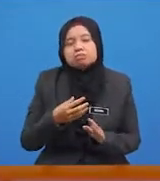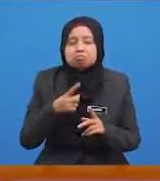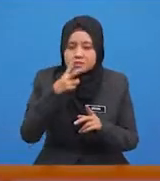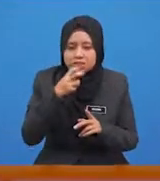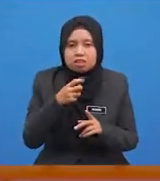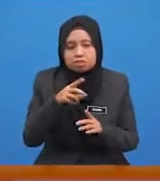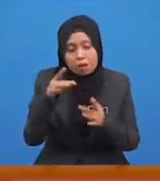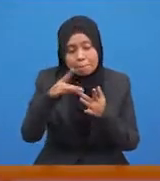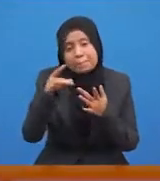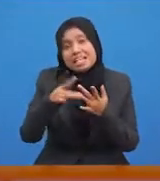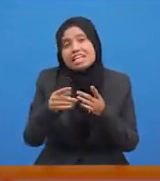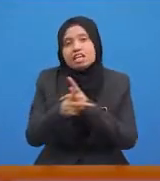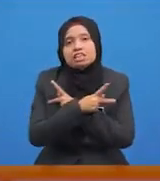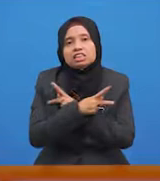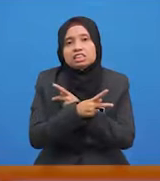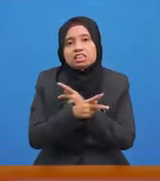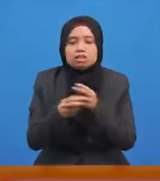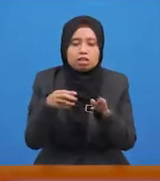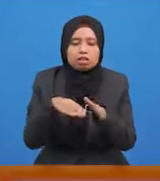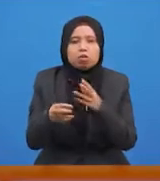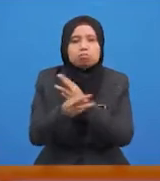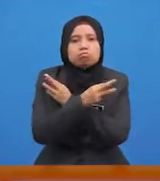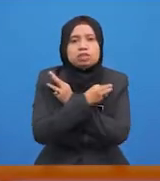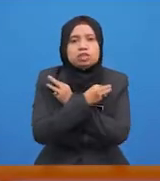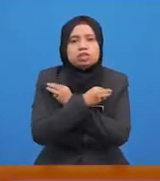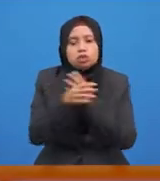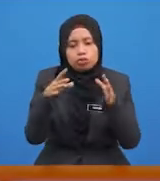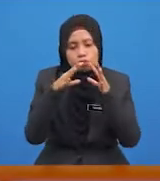pilih kasih dalam memanjakan 2 ekor kucing.